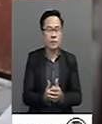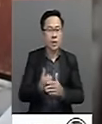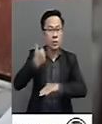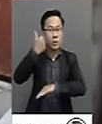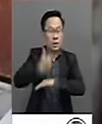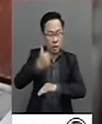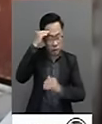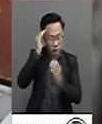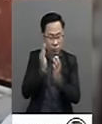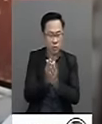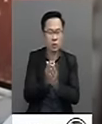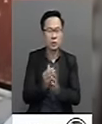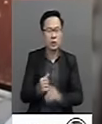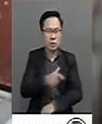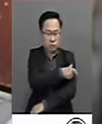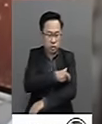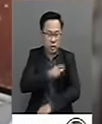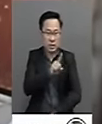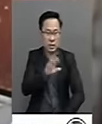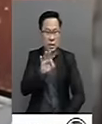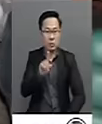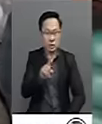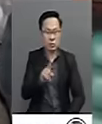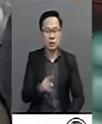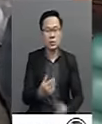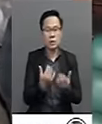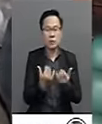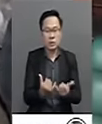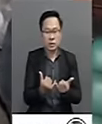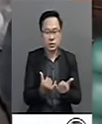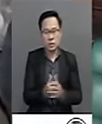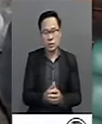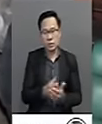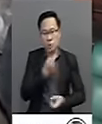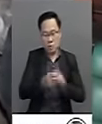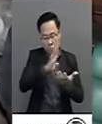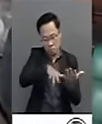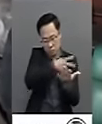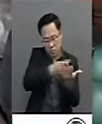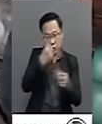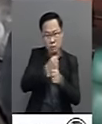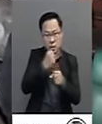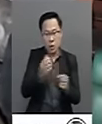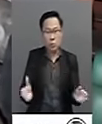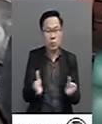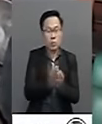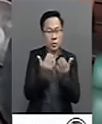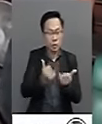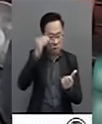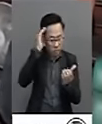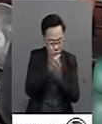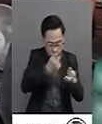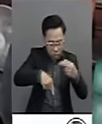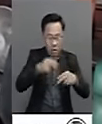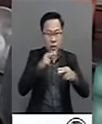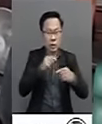รักษาราชการแทนผู้บังคับการตำรวจปฏิบัติการพิเศษหรือว่า 191บอกว่าได้เตรียมระดมกำลังในครั้งนี้นะคะเพื่อขยายผลมา